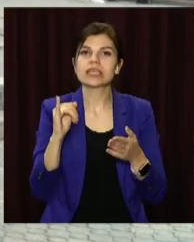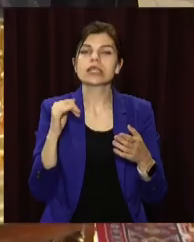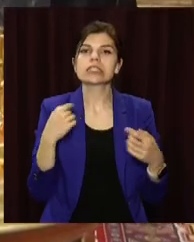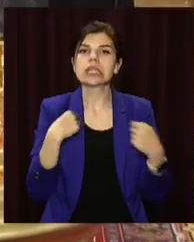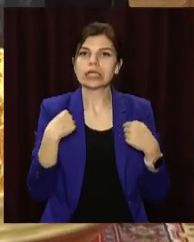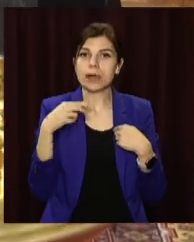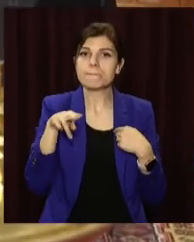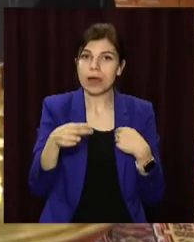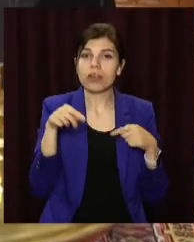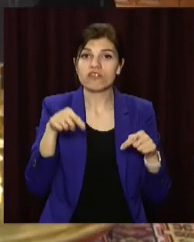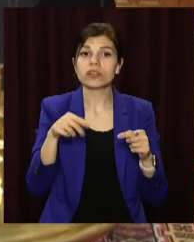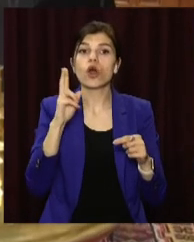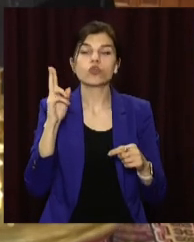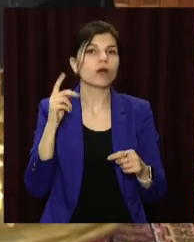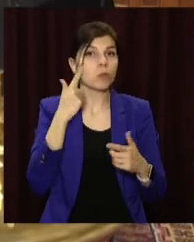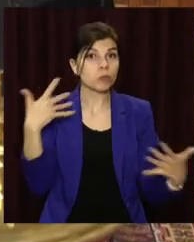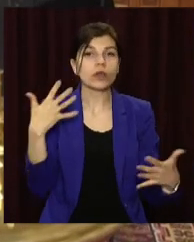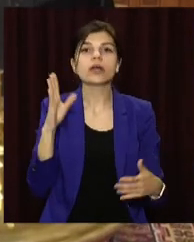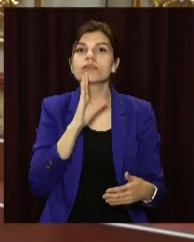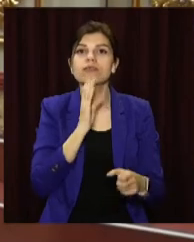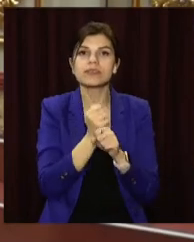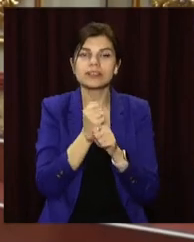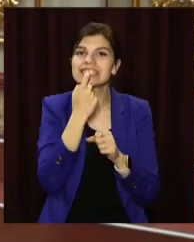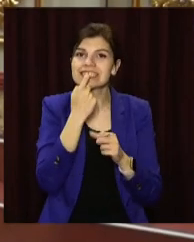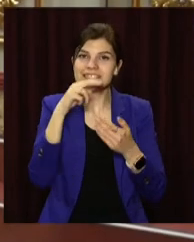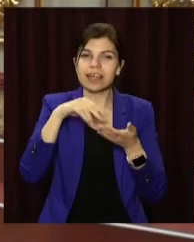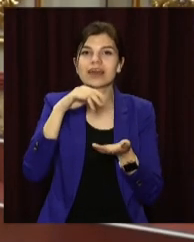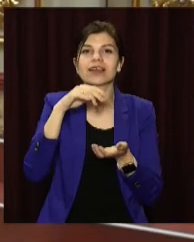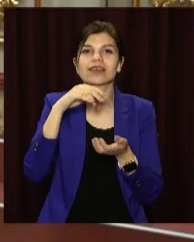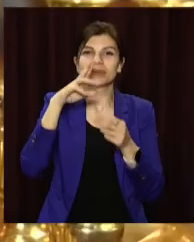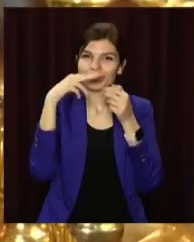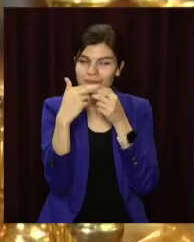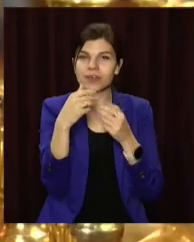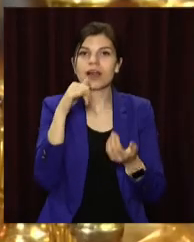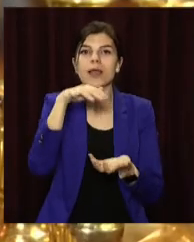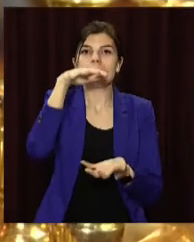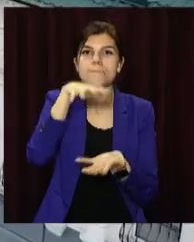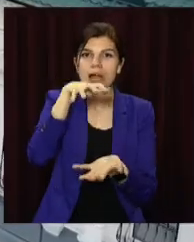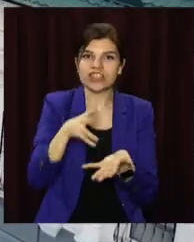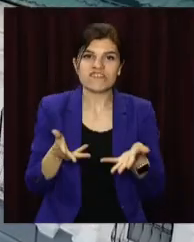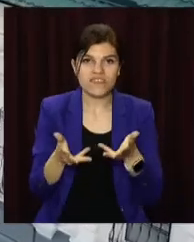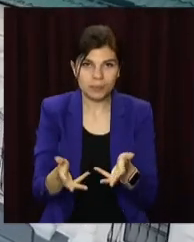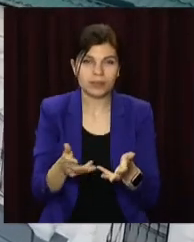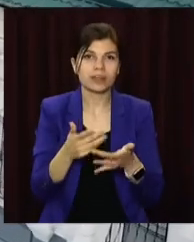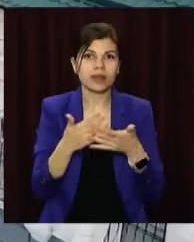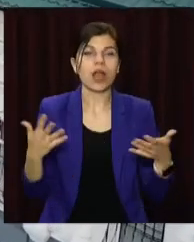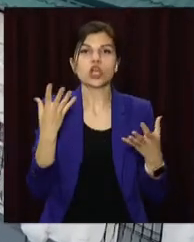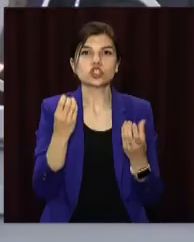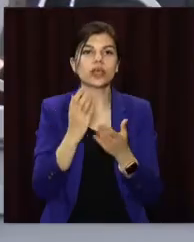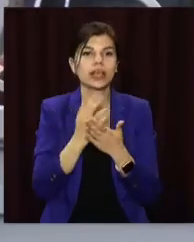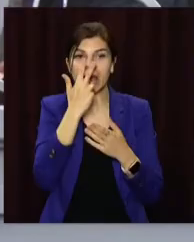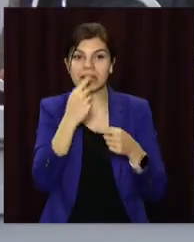П'ятницю. У ці дні господині зазвичай роблять крашенки та випікають паски. Є інші великодні традиції, дають священники.